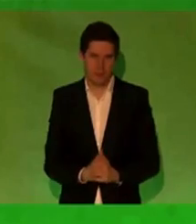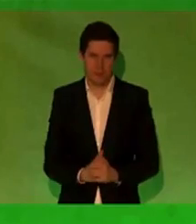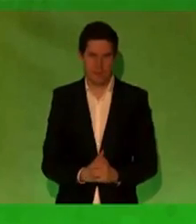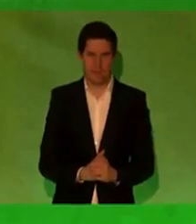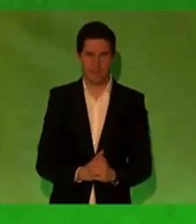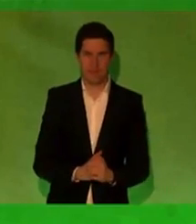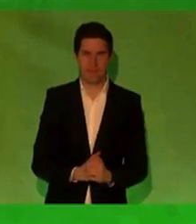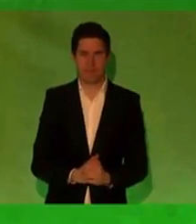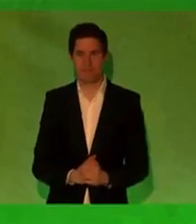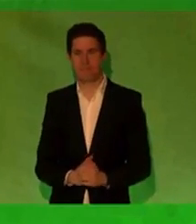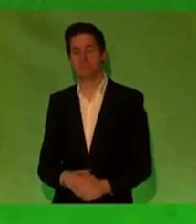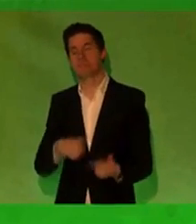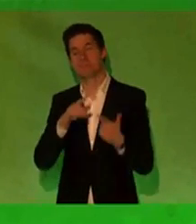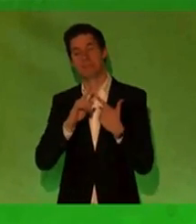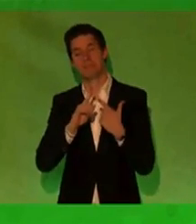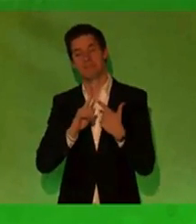Zweitens,